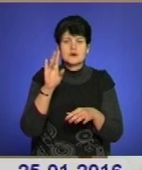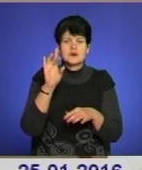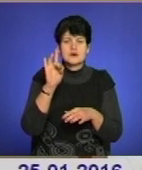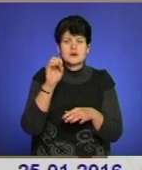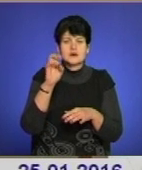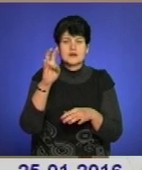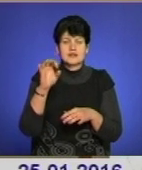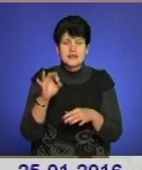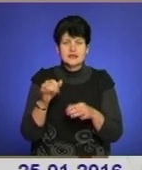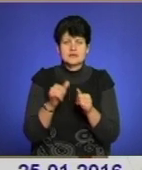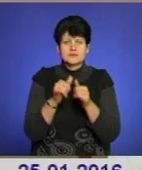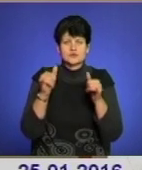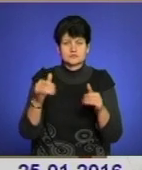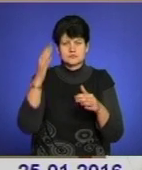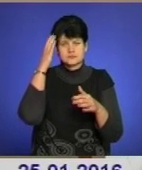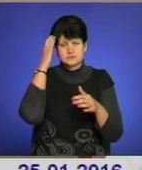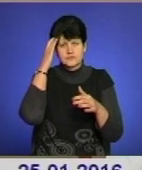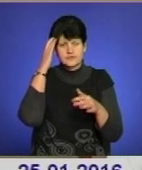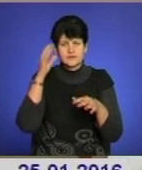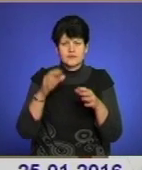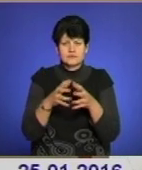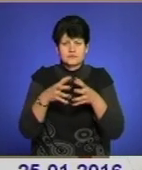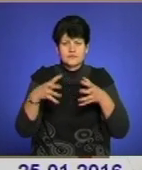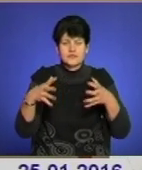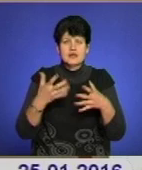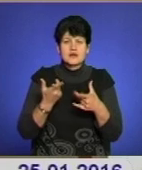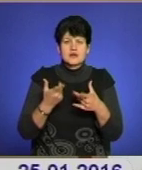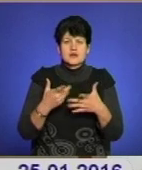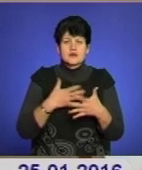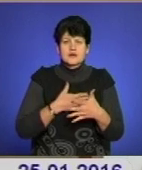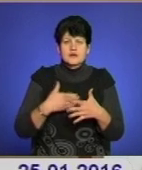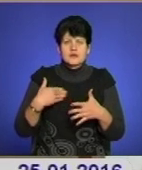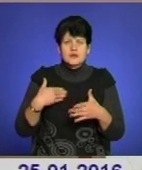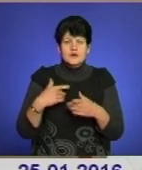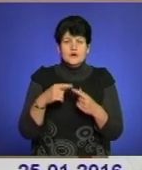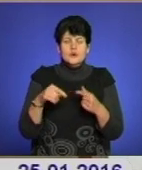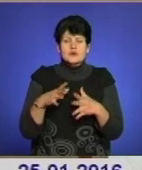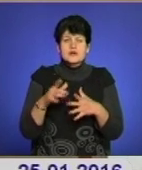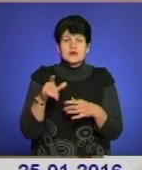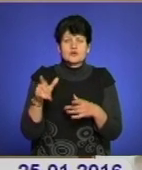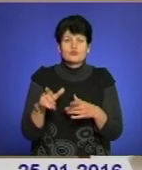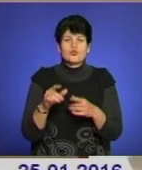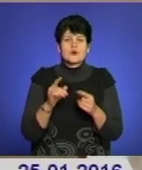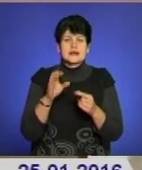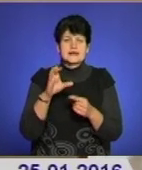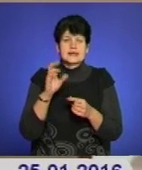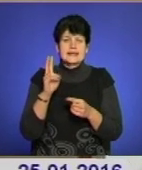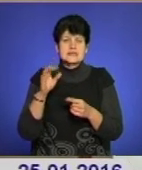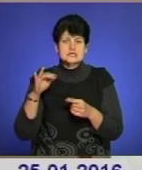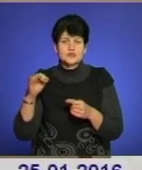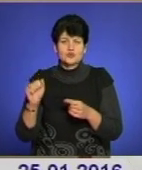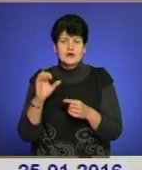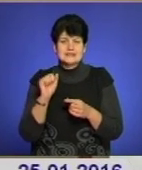спричиняє і набряк мозку, і жирову інфільтрацію органів людини. Тому ацетилсаліцилову кислоту, особливо при грипі,